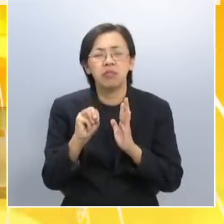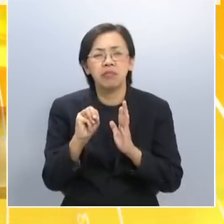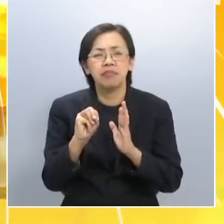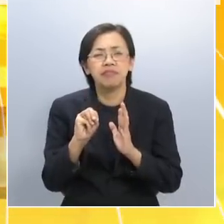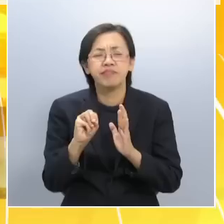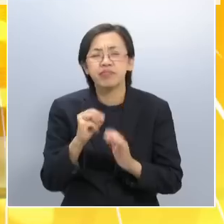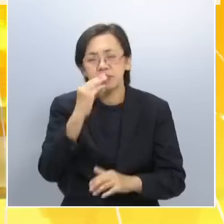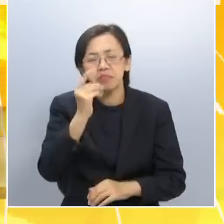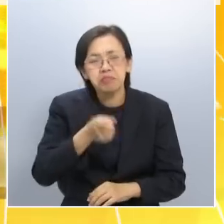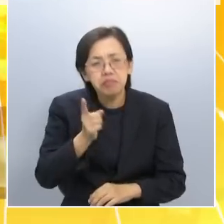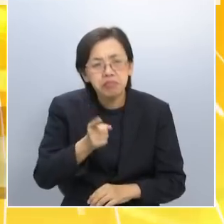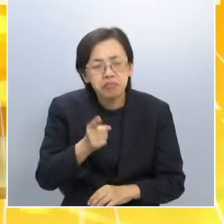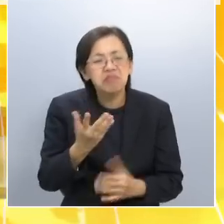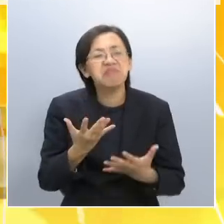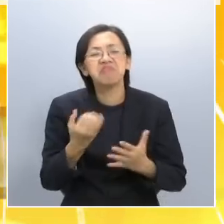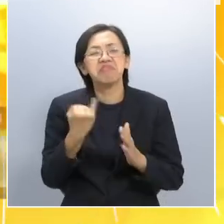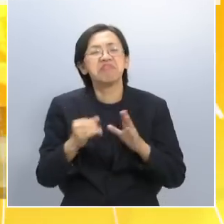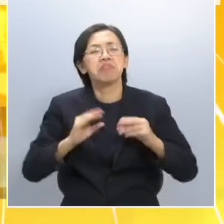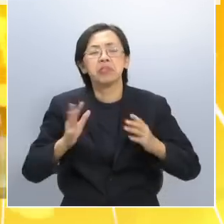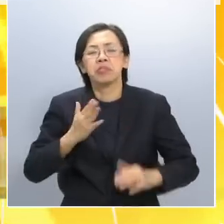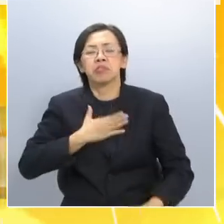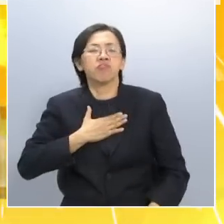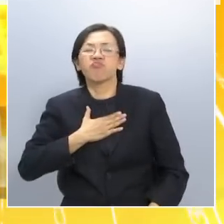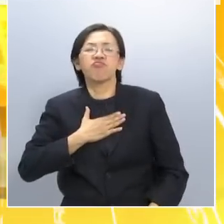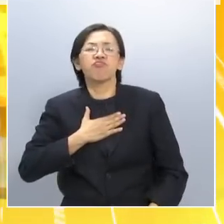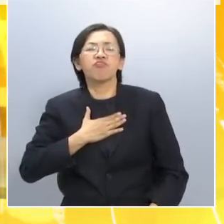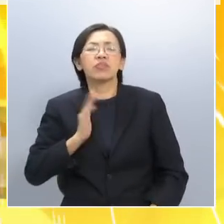มือนเดิมต่อสู้เราก็หมดหน้าที่ครับคือเราใช่ อย่างตั